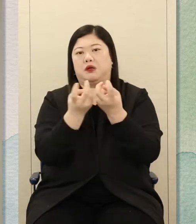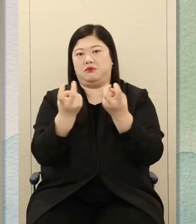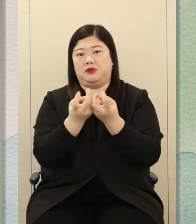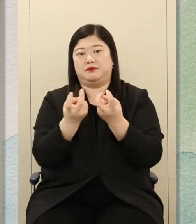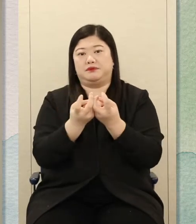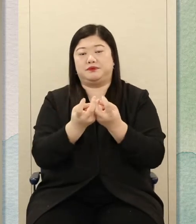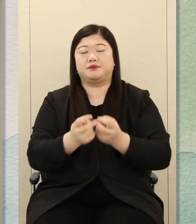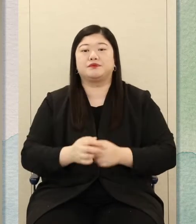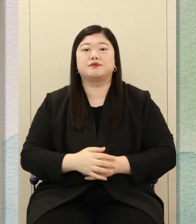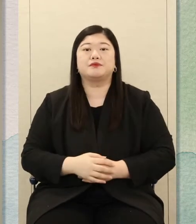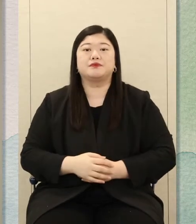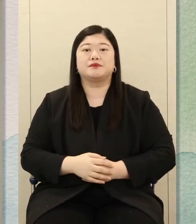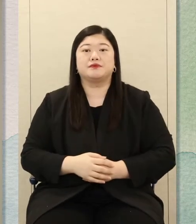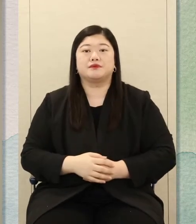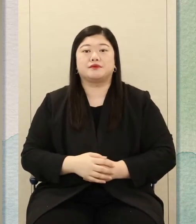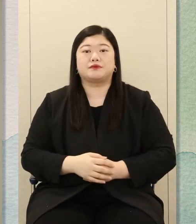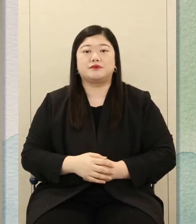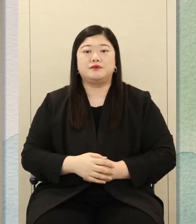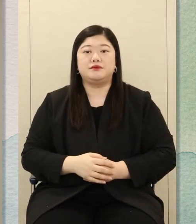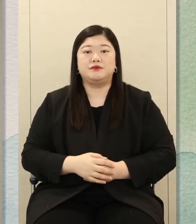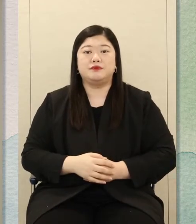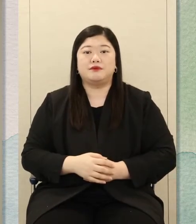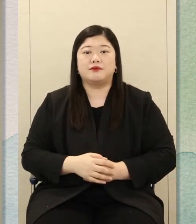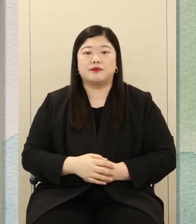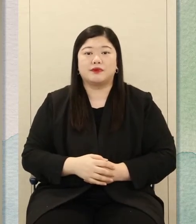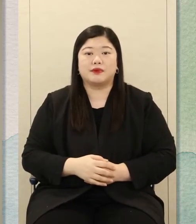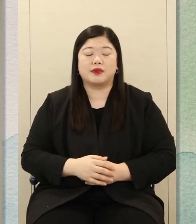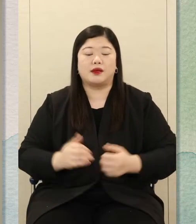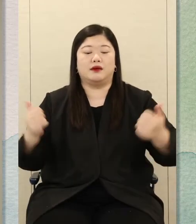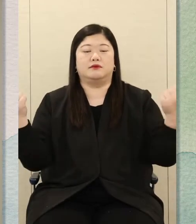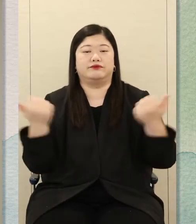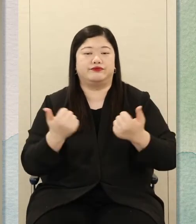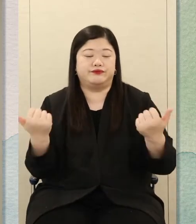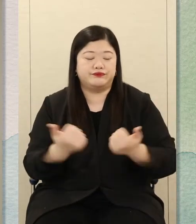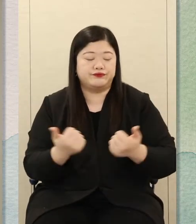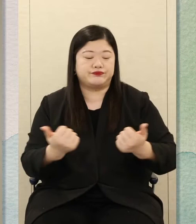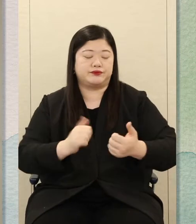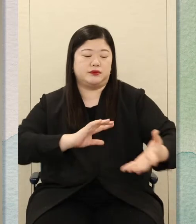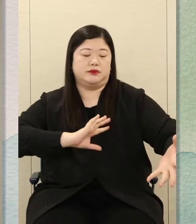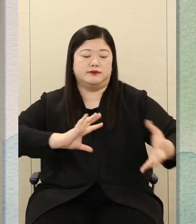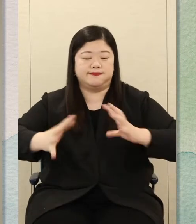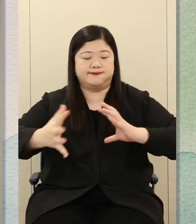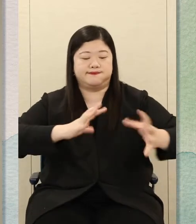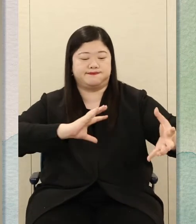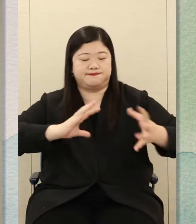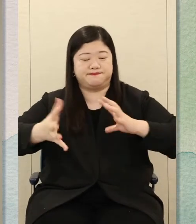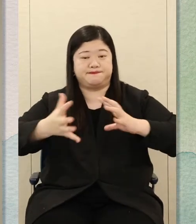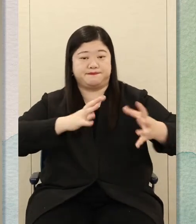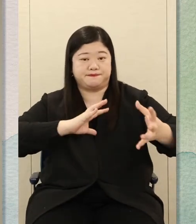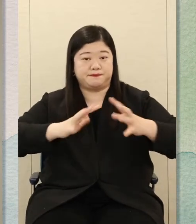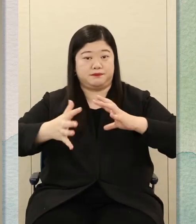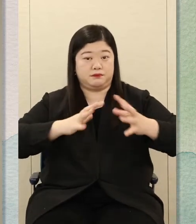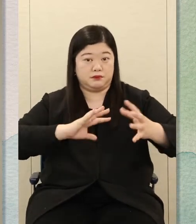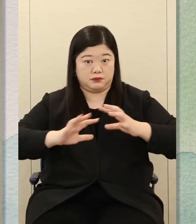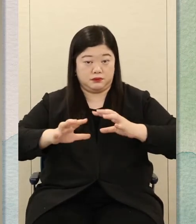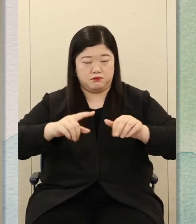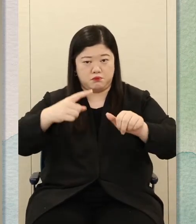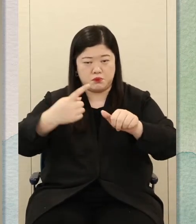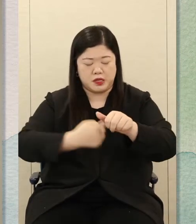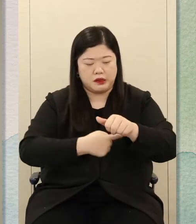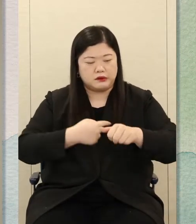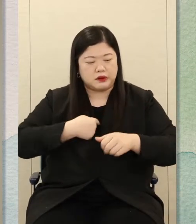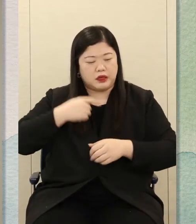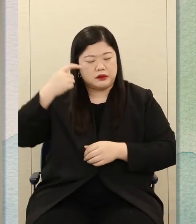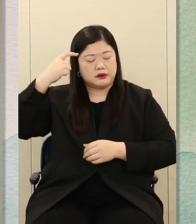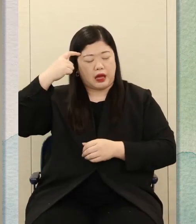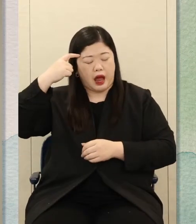게 뭐냐? 토론을 자꾸 하면서 자기가 넓어지고 다른 사람의 의견을 계속 받아들이면서